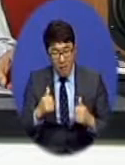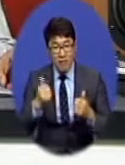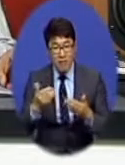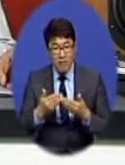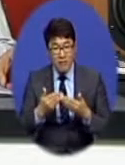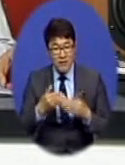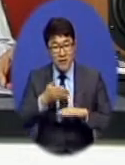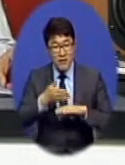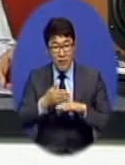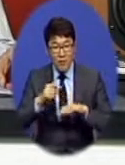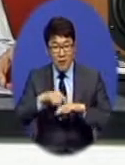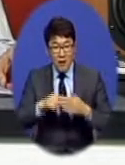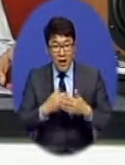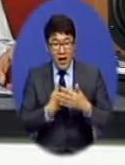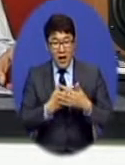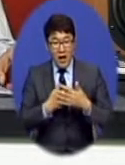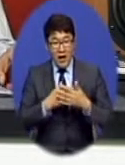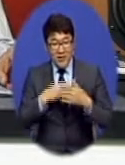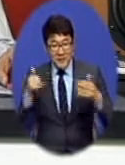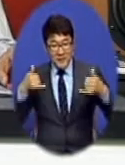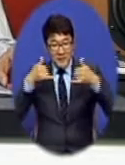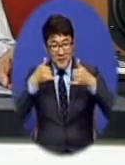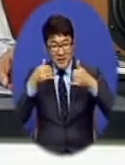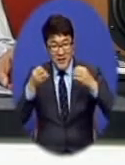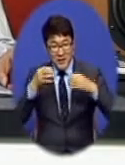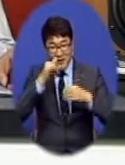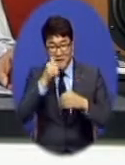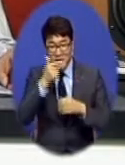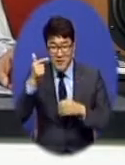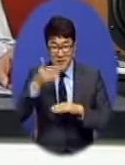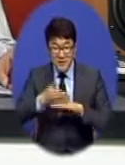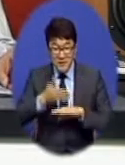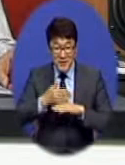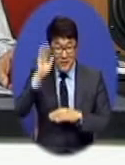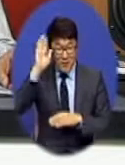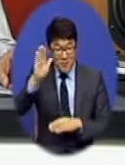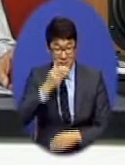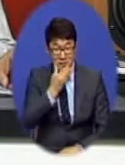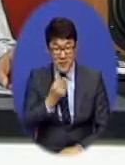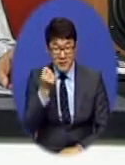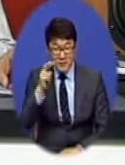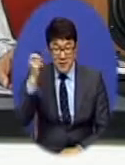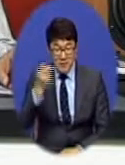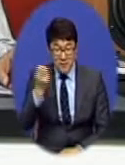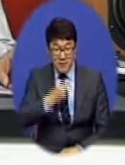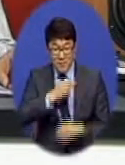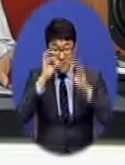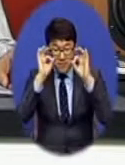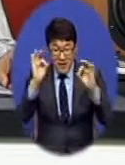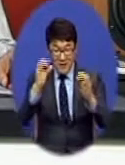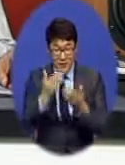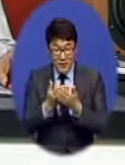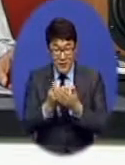많이 떨리시는데도 오늘 이렇게 연결해 주셔서 또 한번 감사드립니다. 앞으로는 복지TV 자주 봐주시고요.